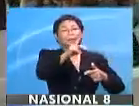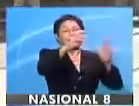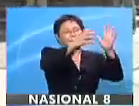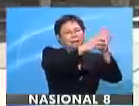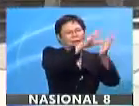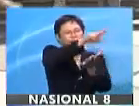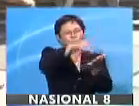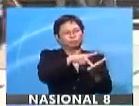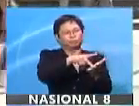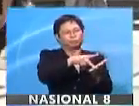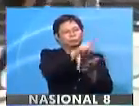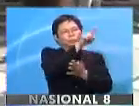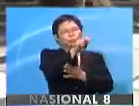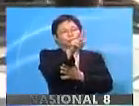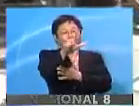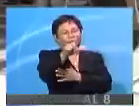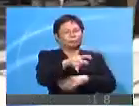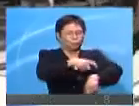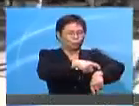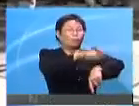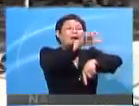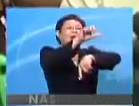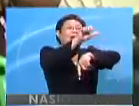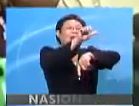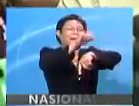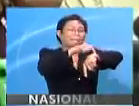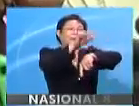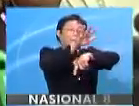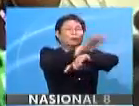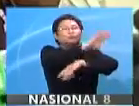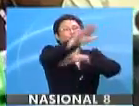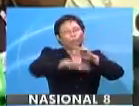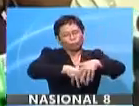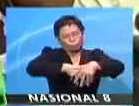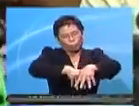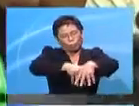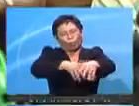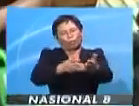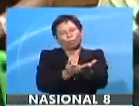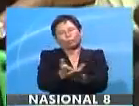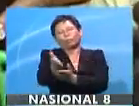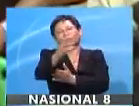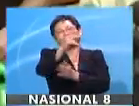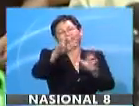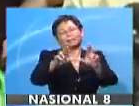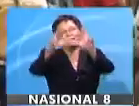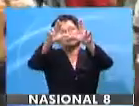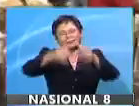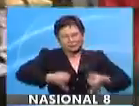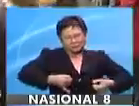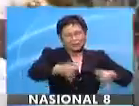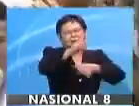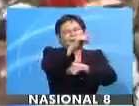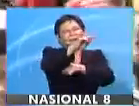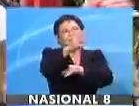pas pusat Z kefli Ahmad pada pukul 510 petang kesemua mereka mula berarak menuju ke KLCC melalui jalan Dang